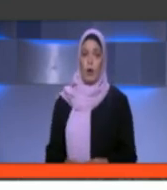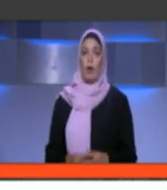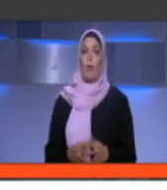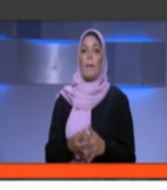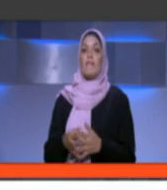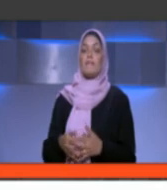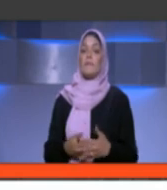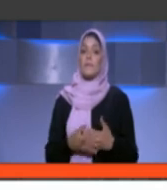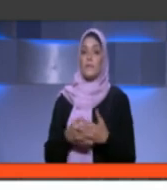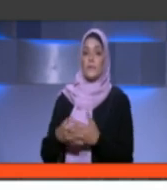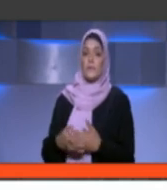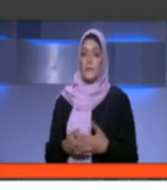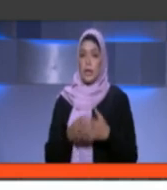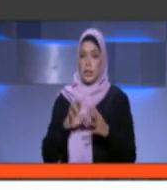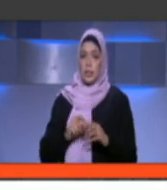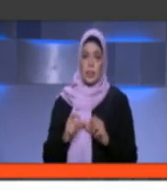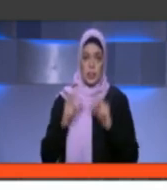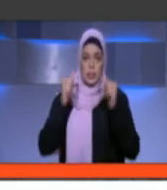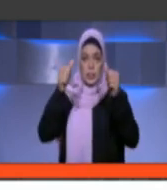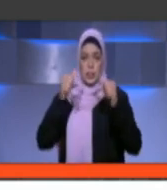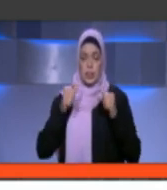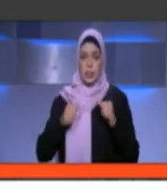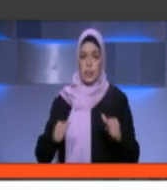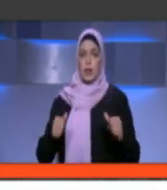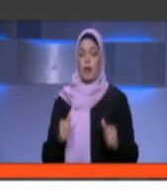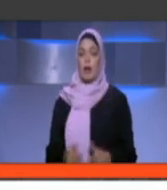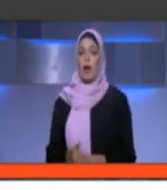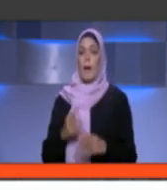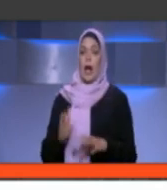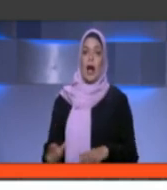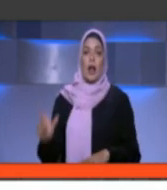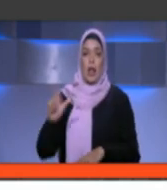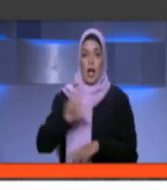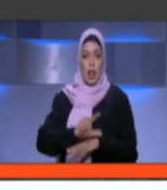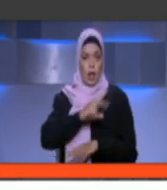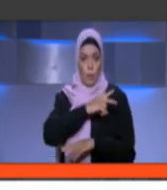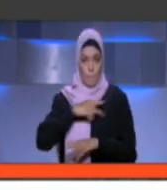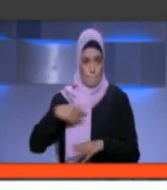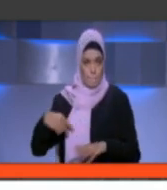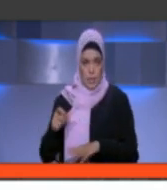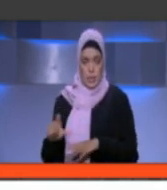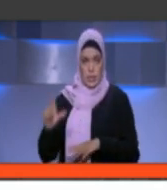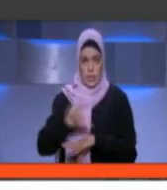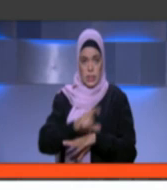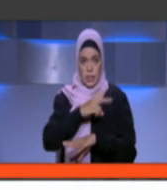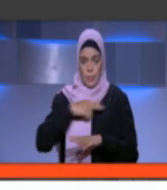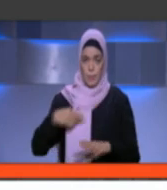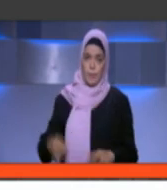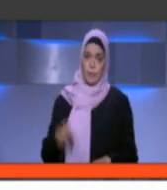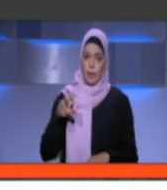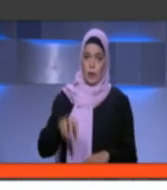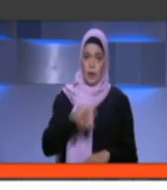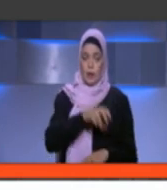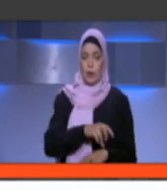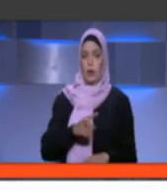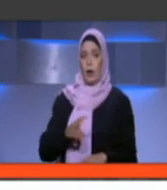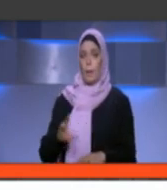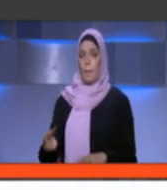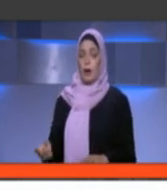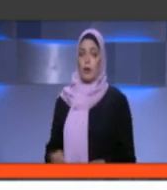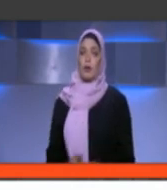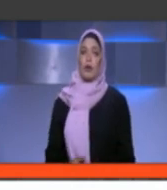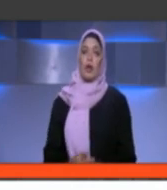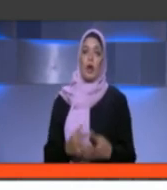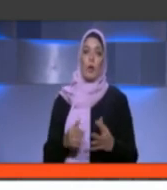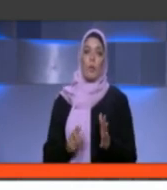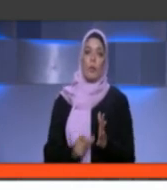وولاية ماريلاند أعلن حكام الولايتين وعمدة العاصمة